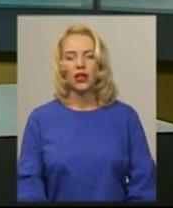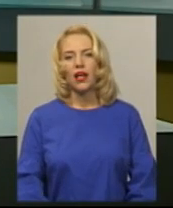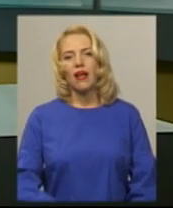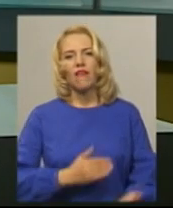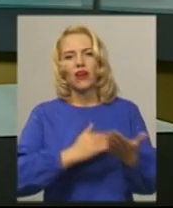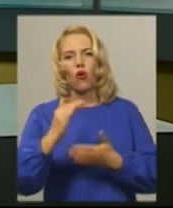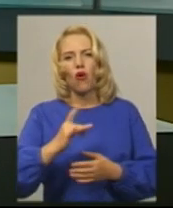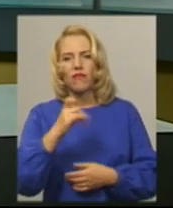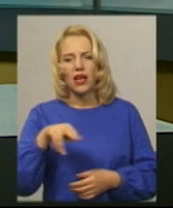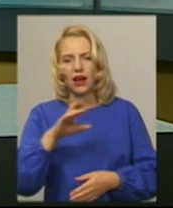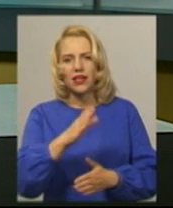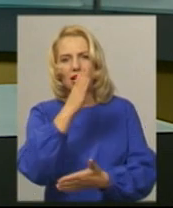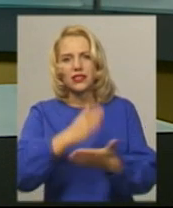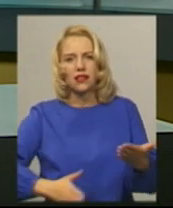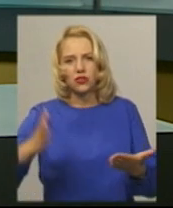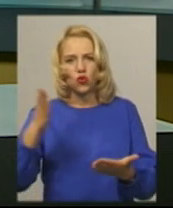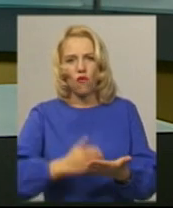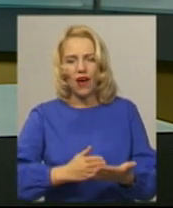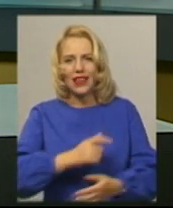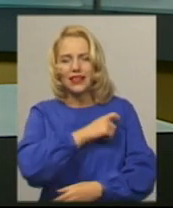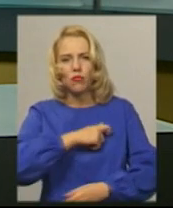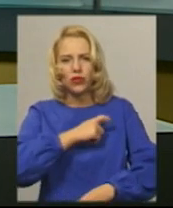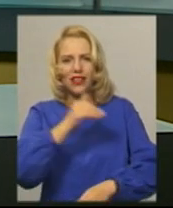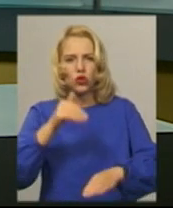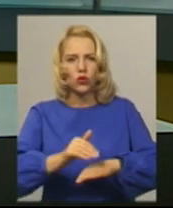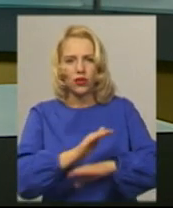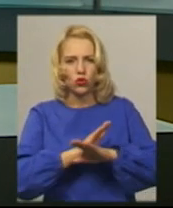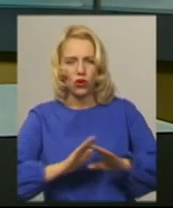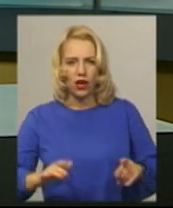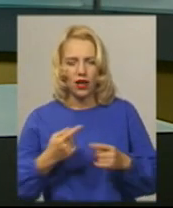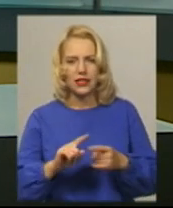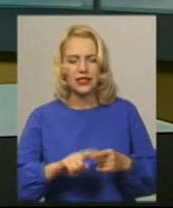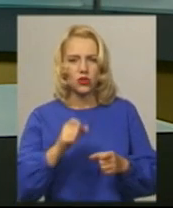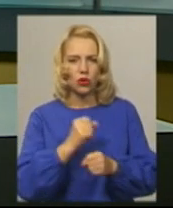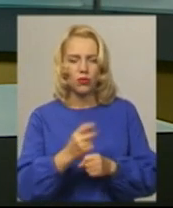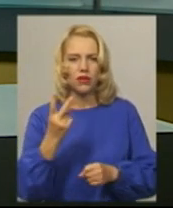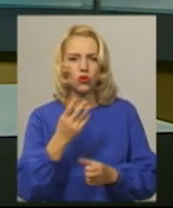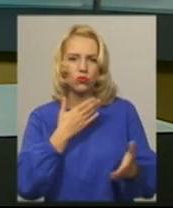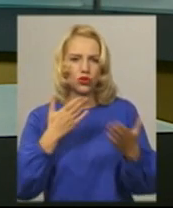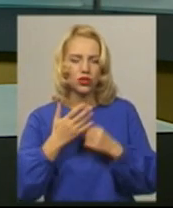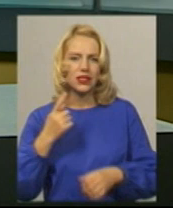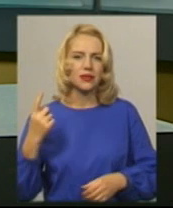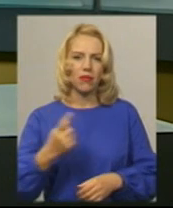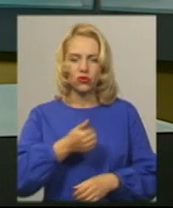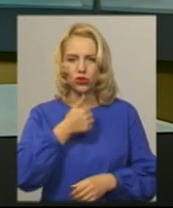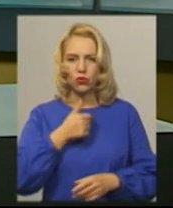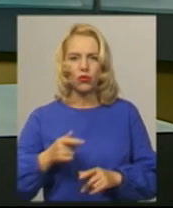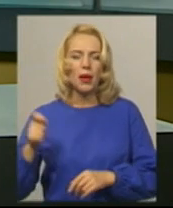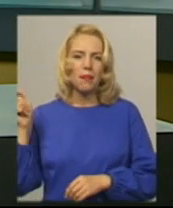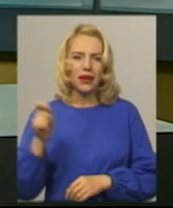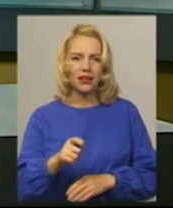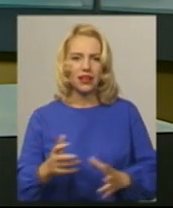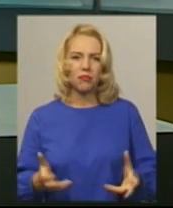Верховна Рада скасувала депутатську недоторканність. Парламентарі зробили це сьогодні у другому читанні з першої спроби. Приїхав підтримати